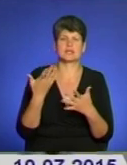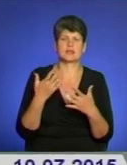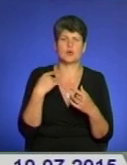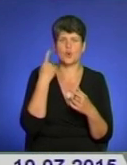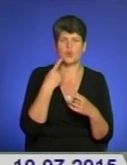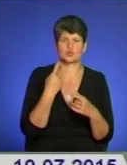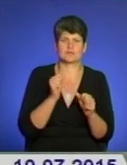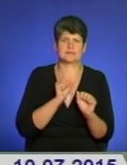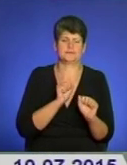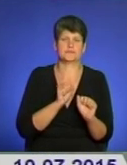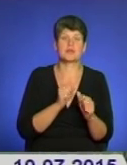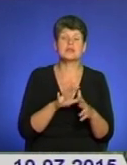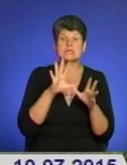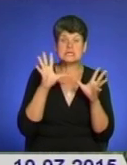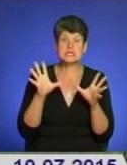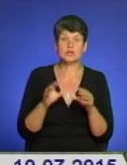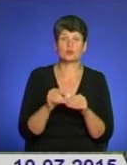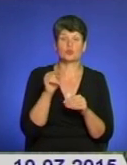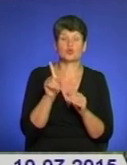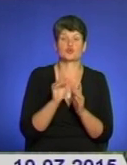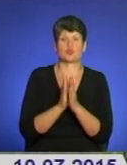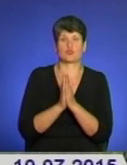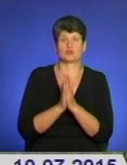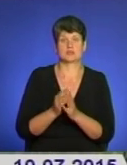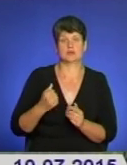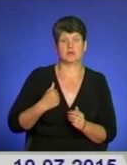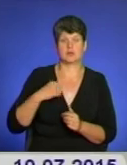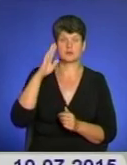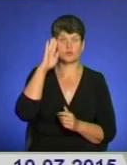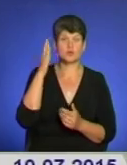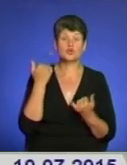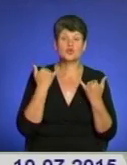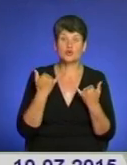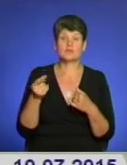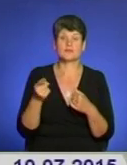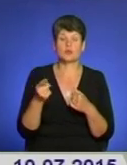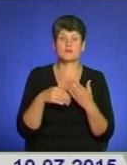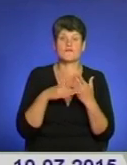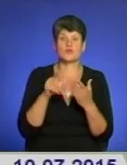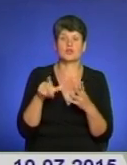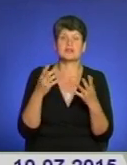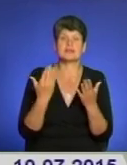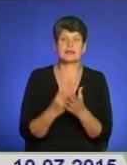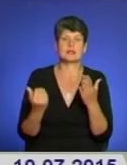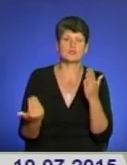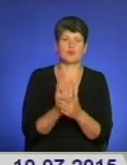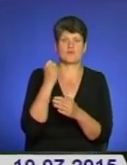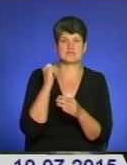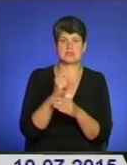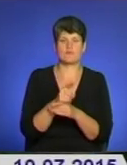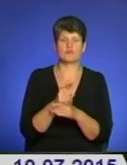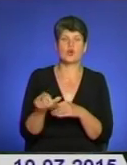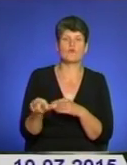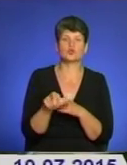особистої гігієни. Загалом того, що просили самі бійці. Сьогодні у тернопільських волонтерів є нове замовлення. У